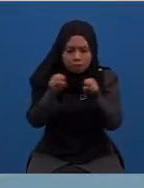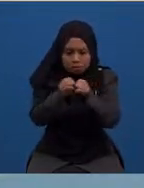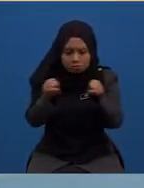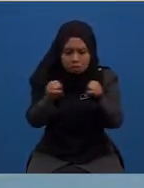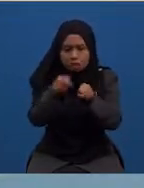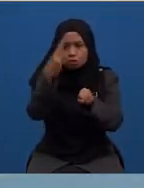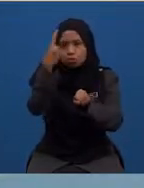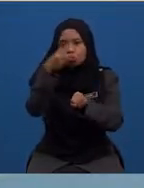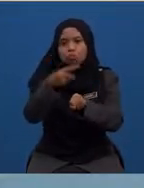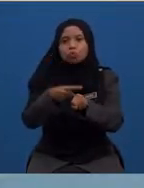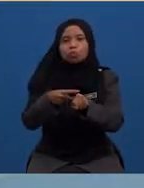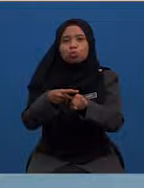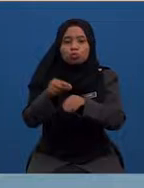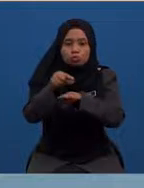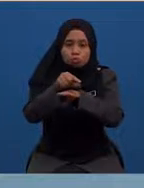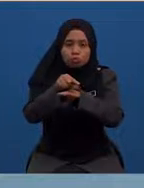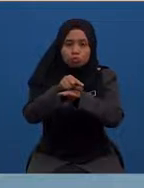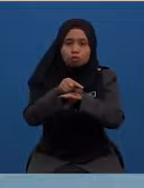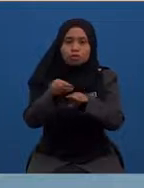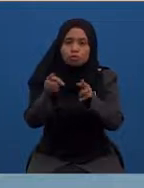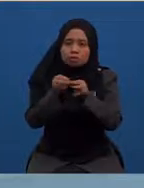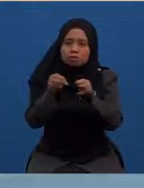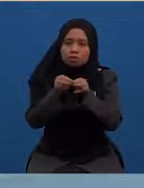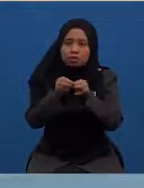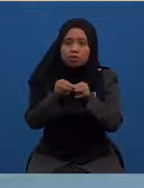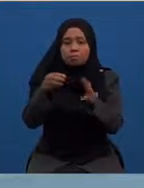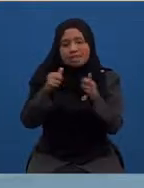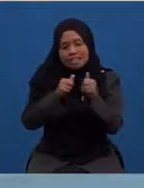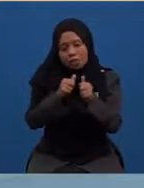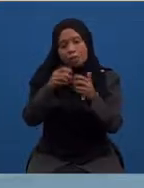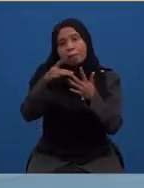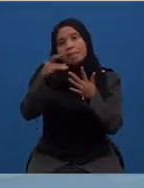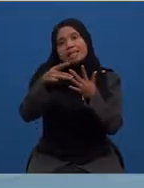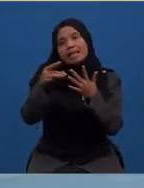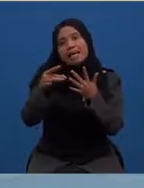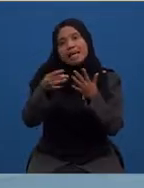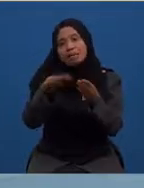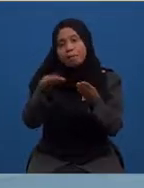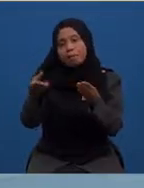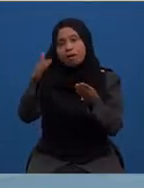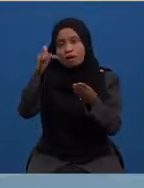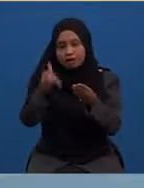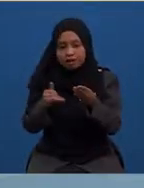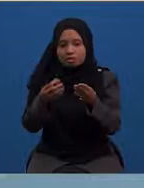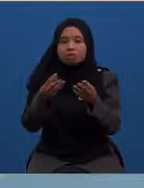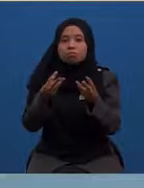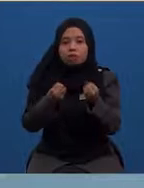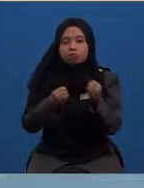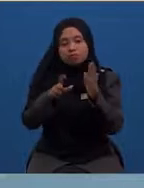memudahkan pengguna untuk membuat pilihan mengikut kesesuaian barangan yang hendak